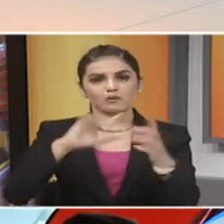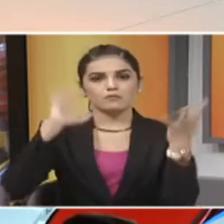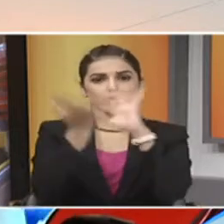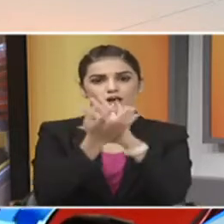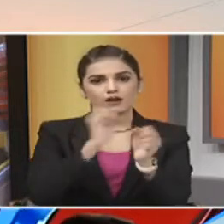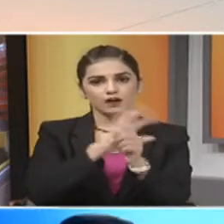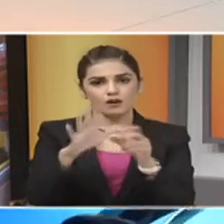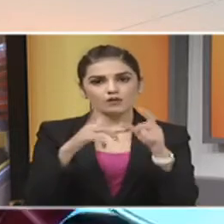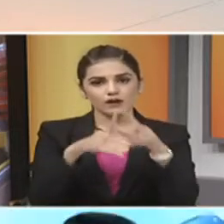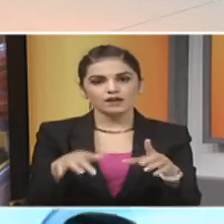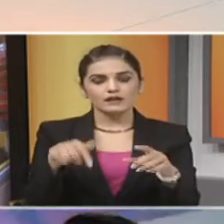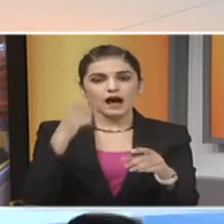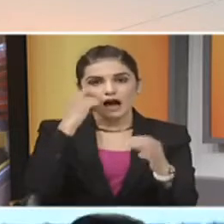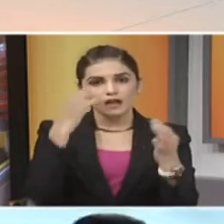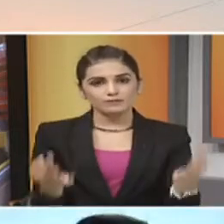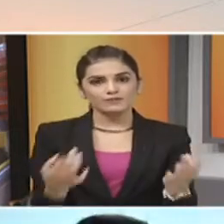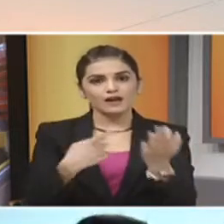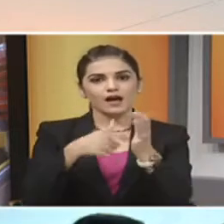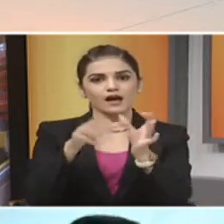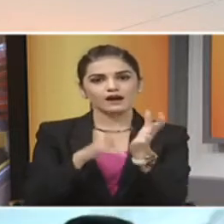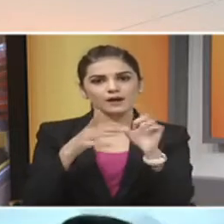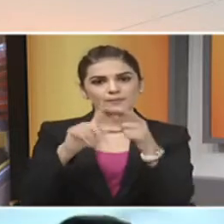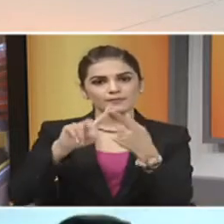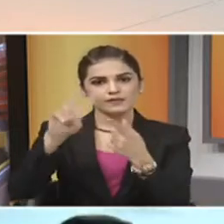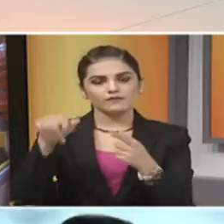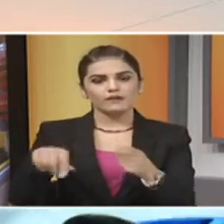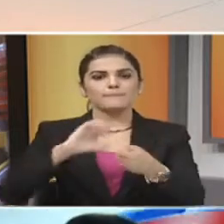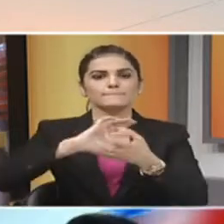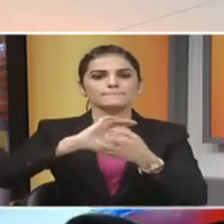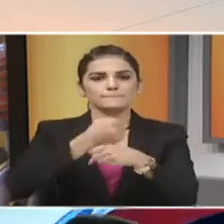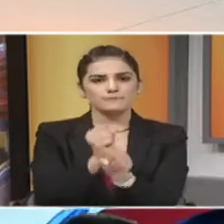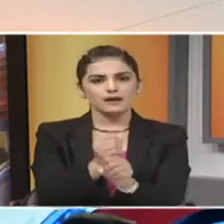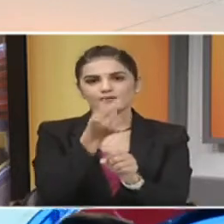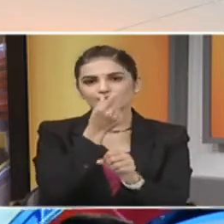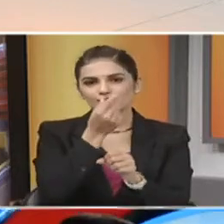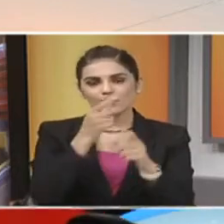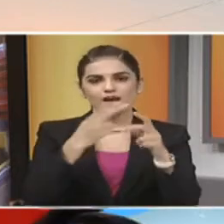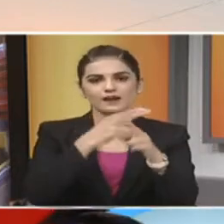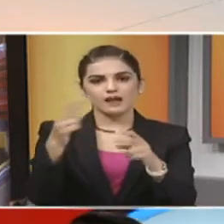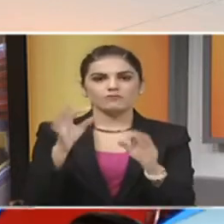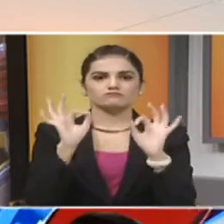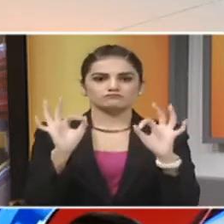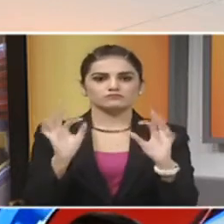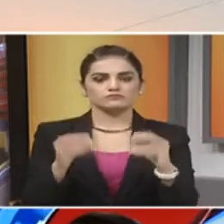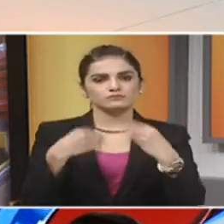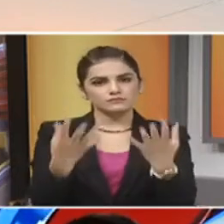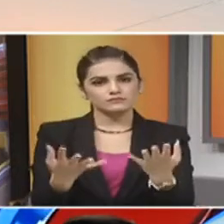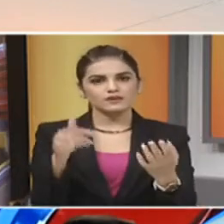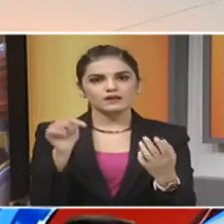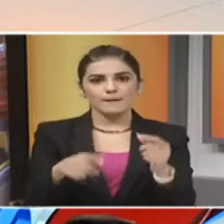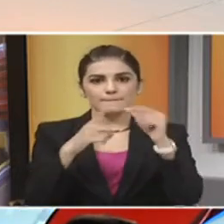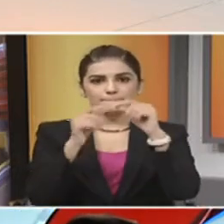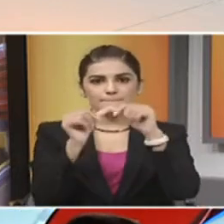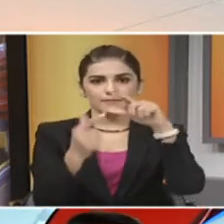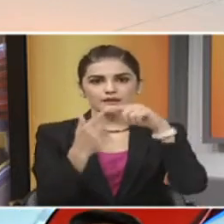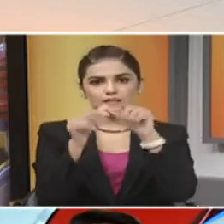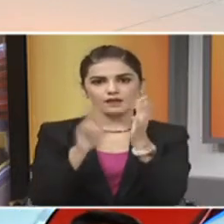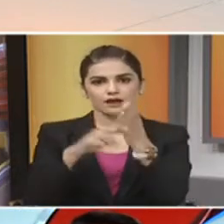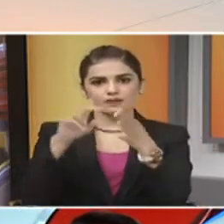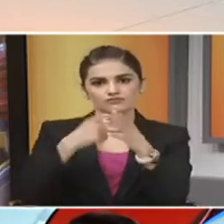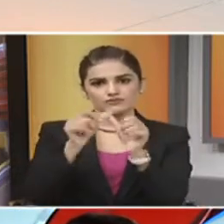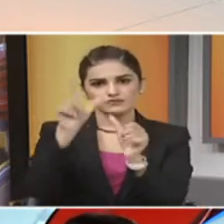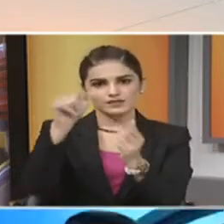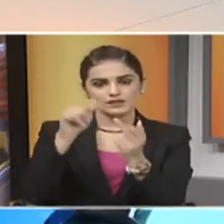के बीच योग गुरु बाबा रामदेव ने कोरोना वायरस की आयुर्वेदिक दवा बनाने का दावा किया है पतंजलि के